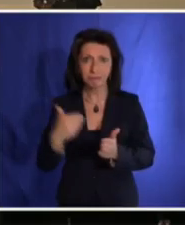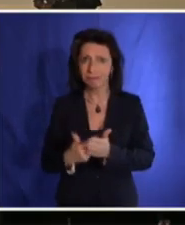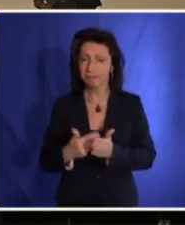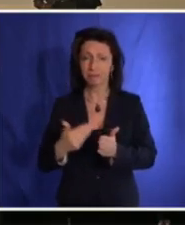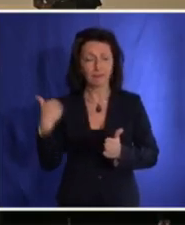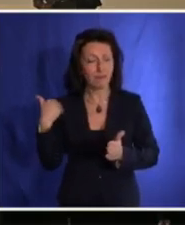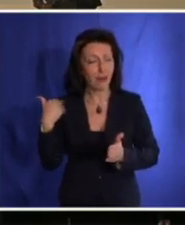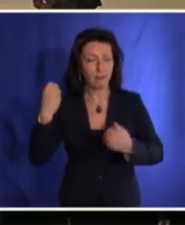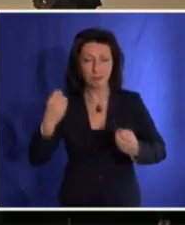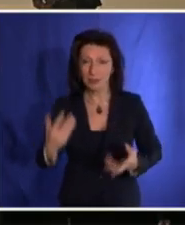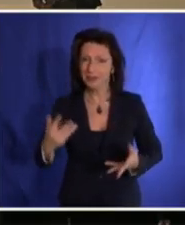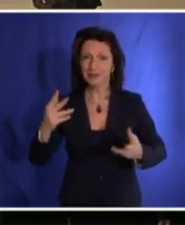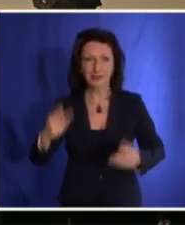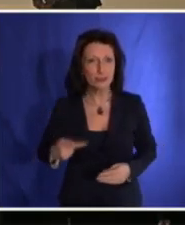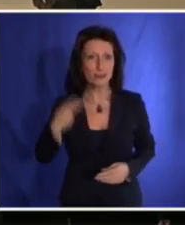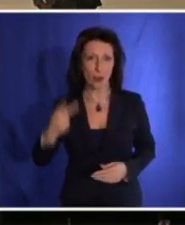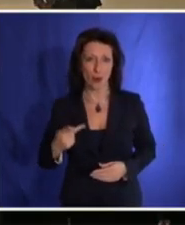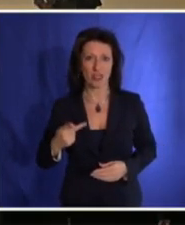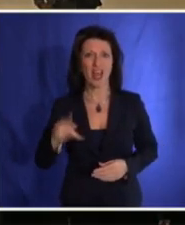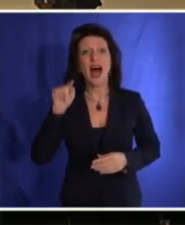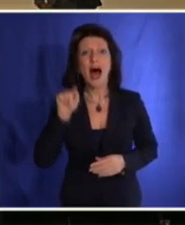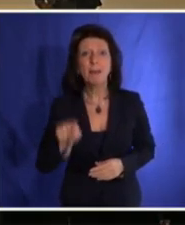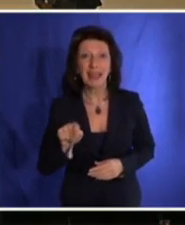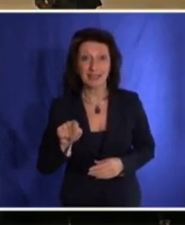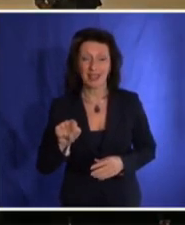muss weitergegangen werden. Wirklich gut. Danke.